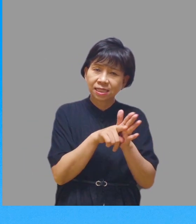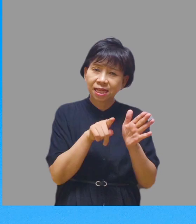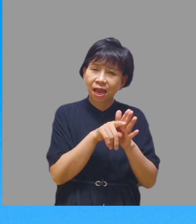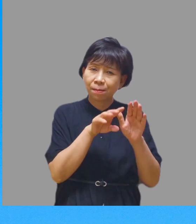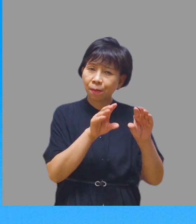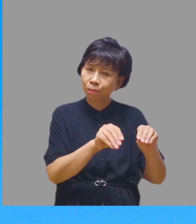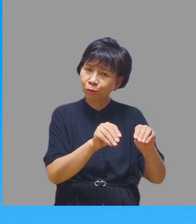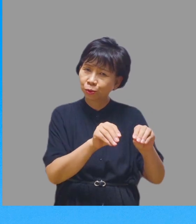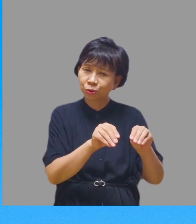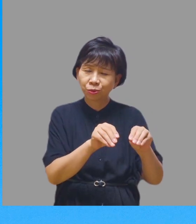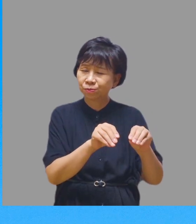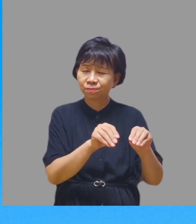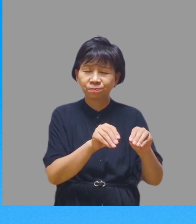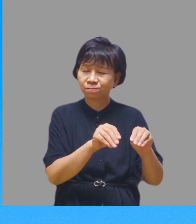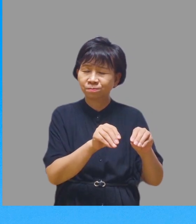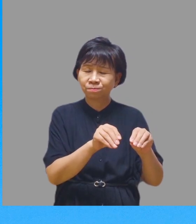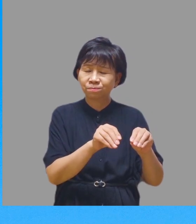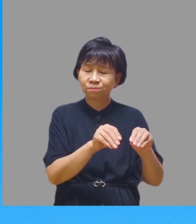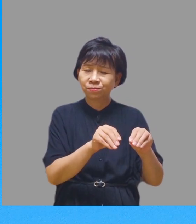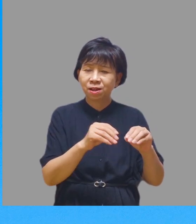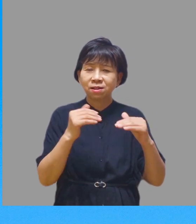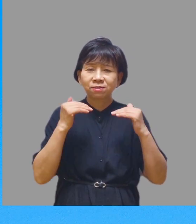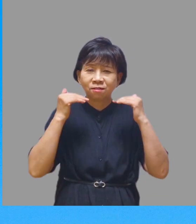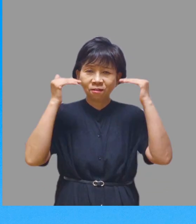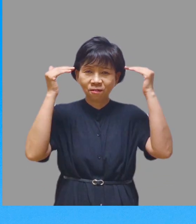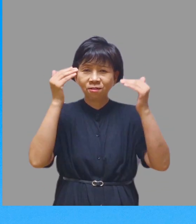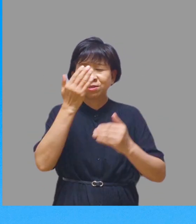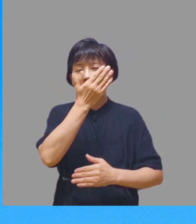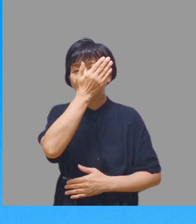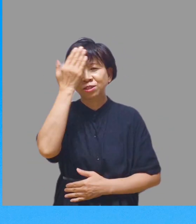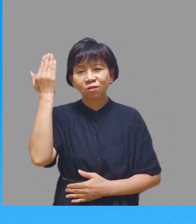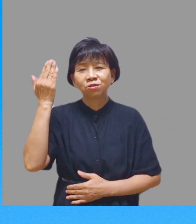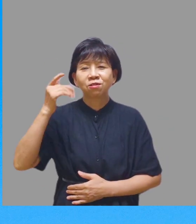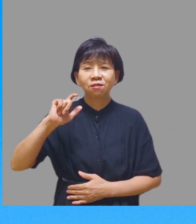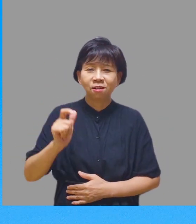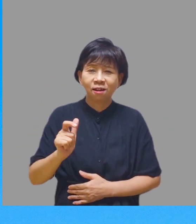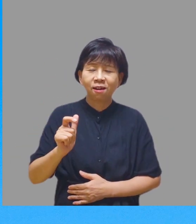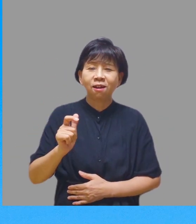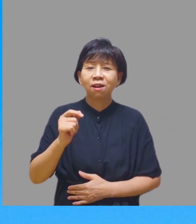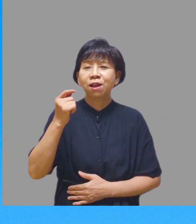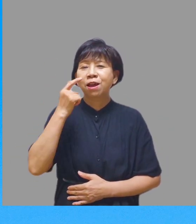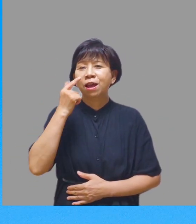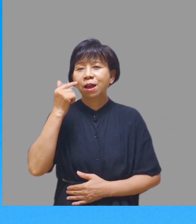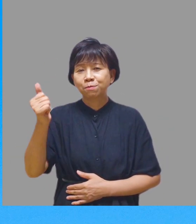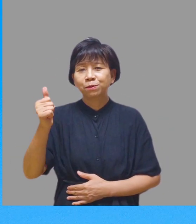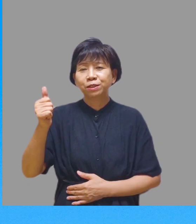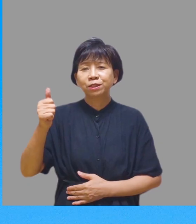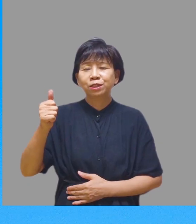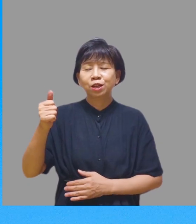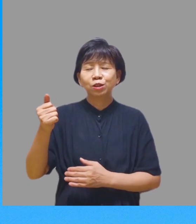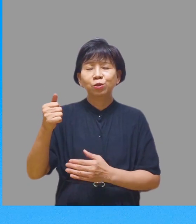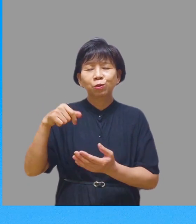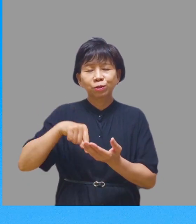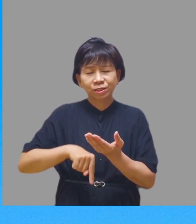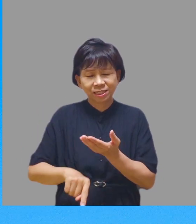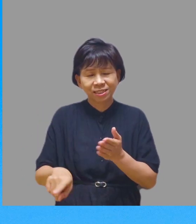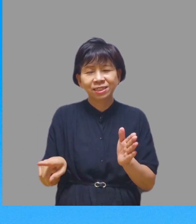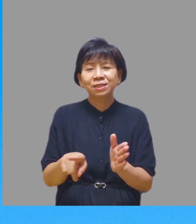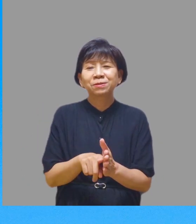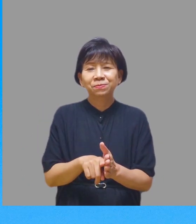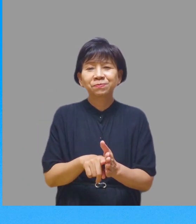머뭇하고 멈춰있는 것이 아니고 청년의 강함도 있어야 되고 아버지의 깊은 신앙도 있어야 됨을